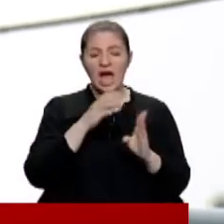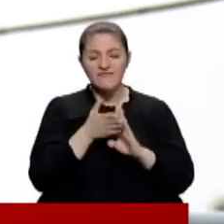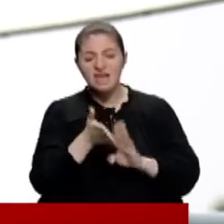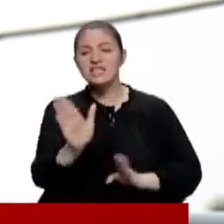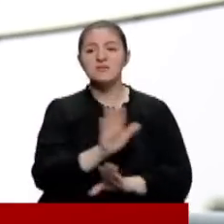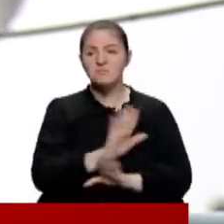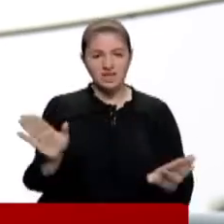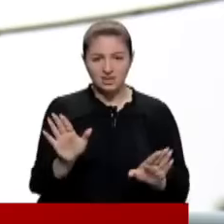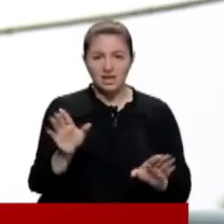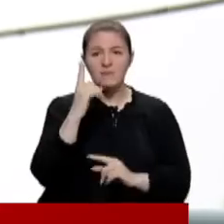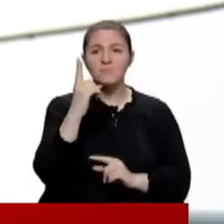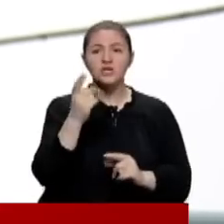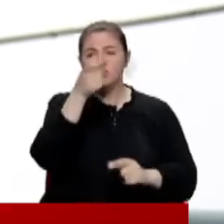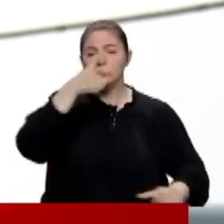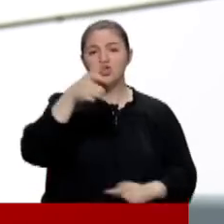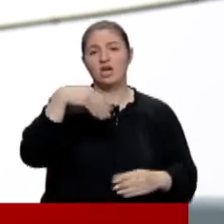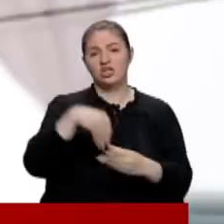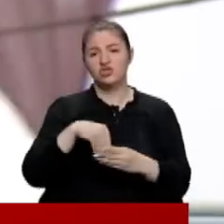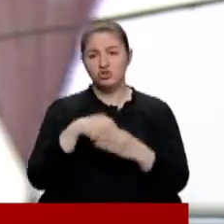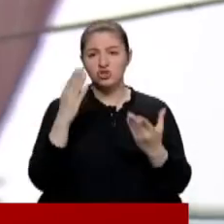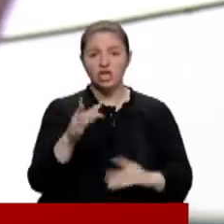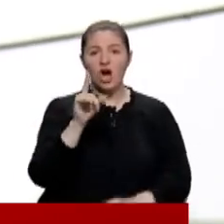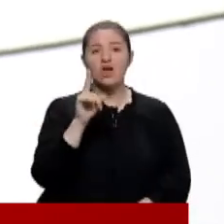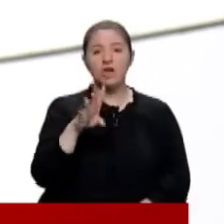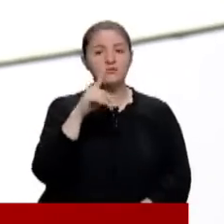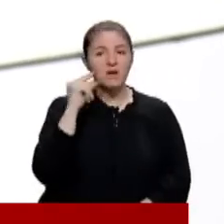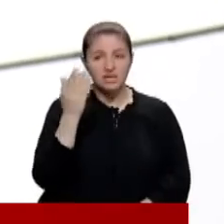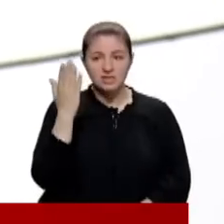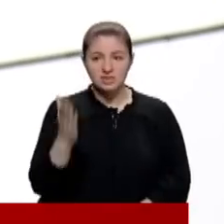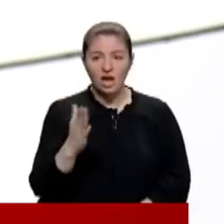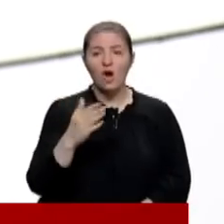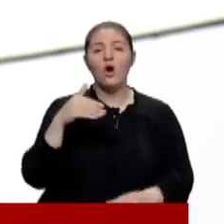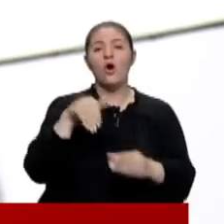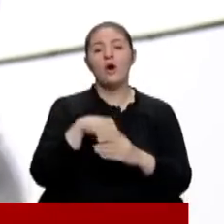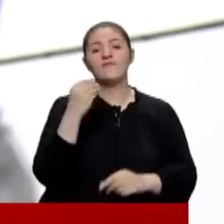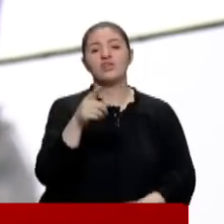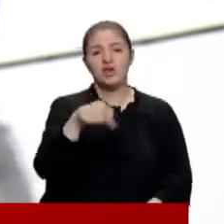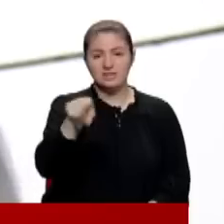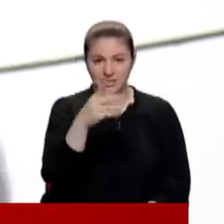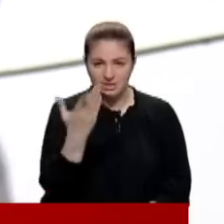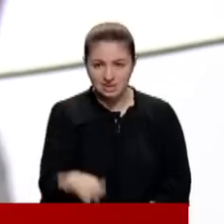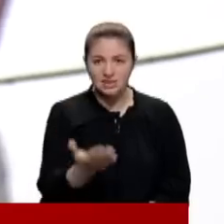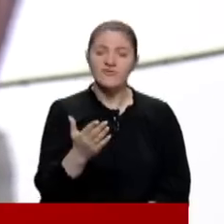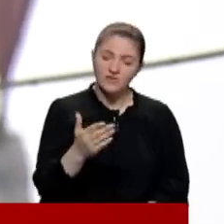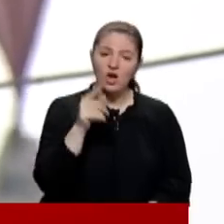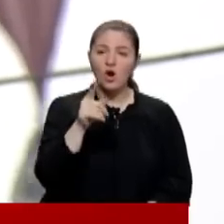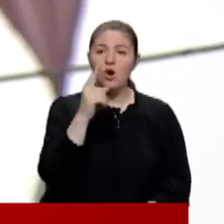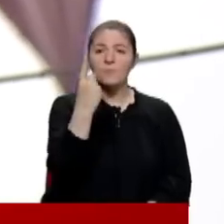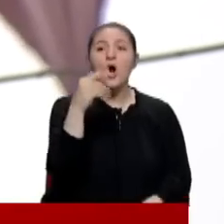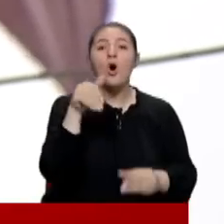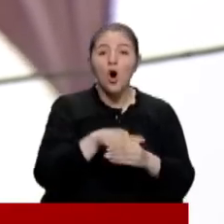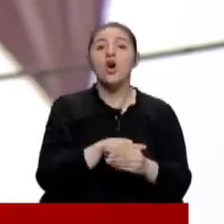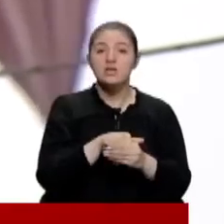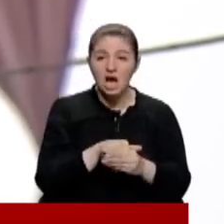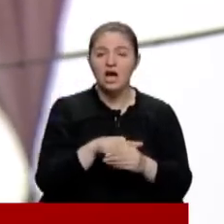eve gitmediği bir Türkiye için 14 Mayıs'ta oy kullanacaksınız ve o bir